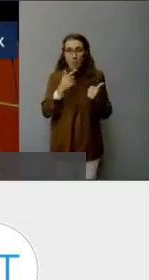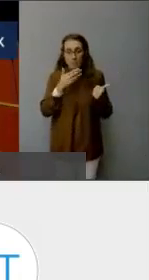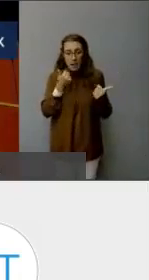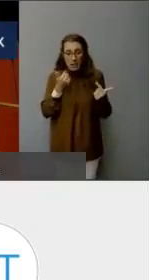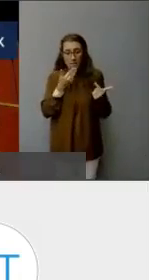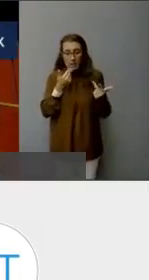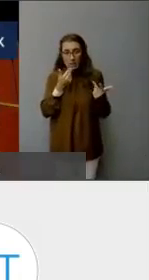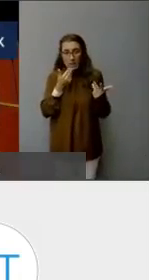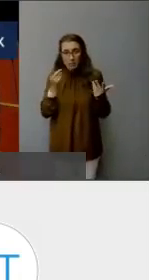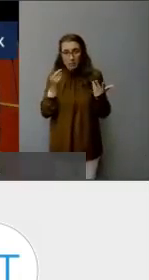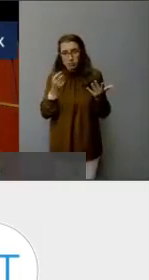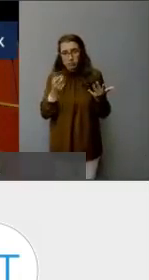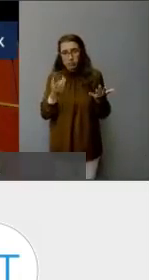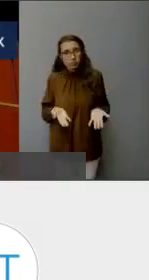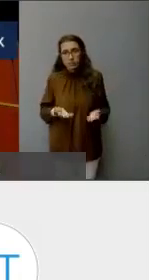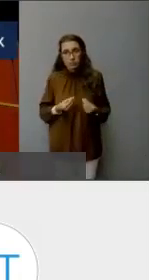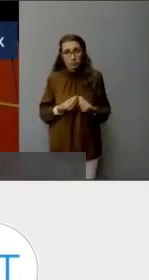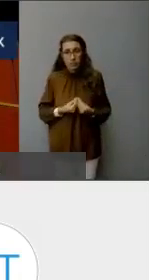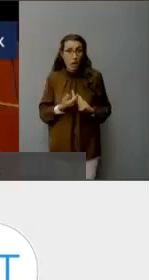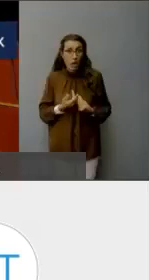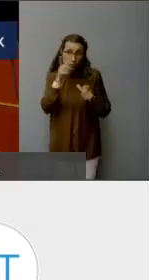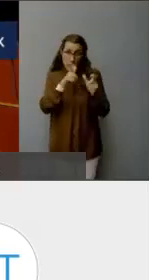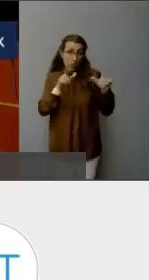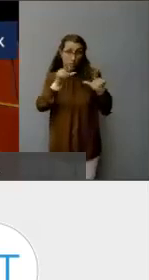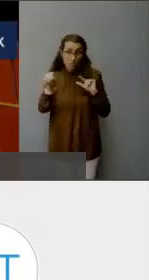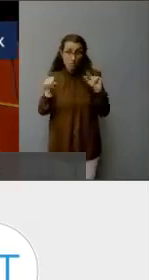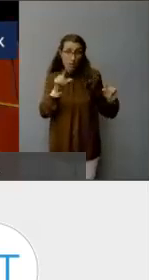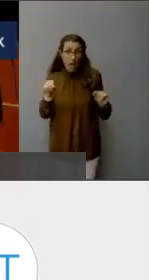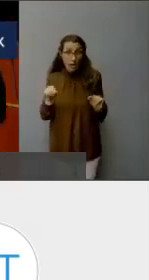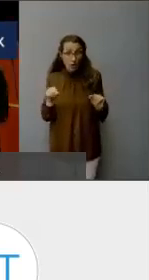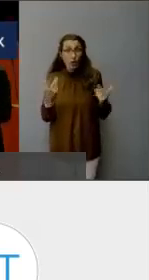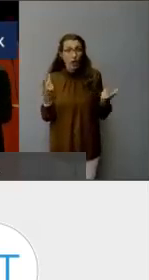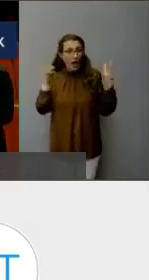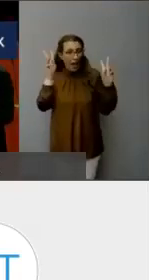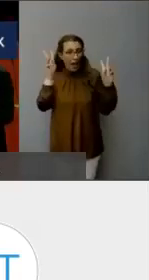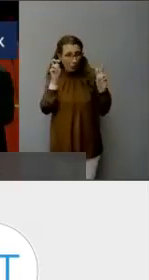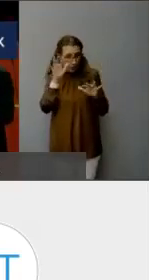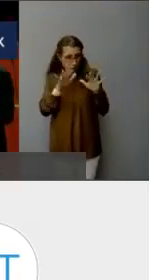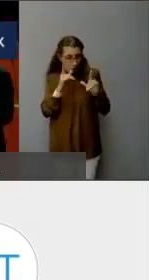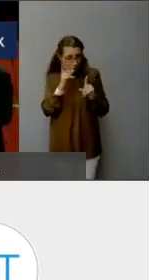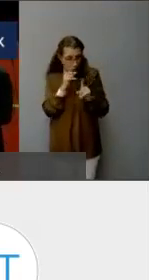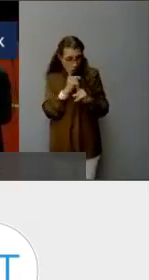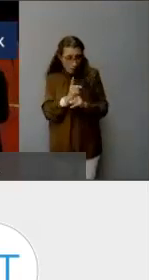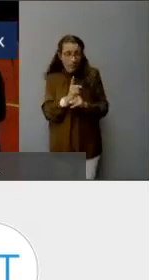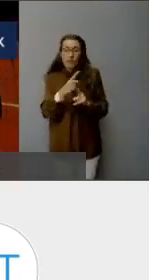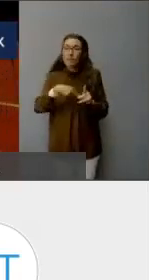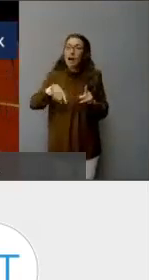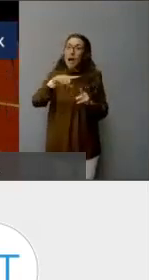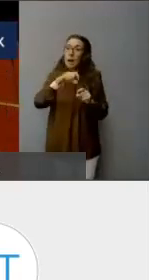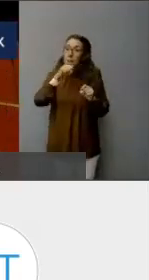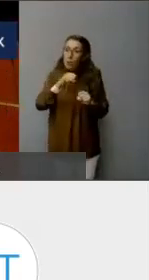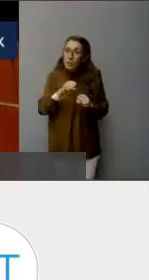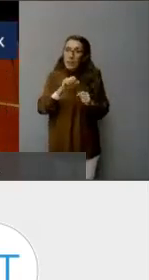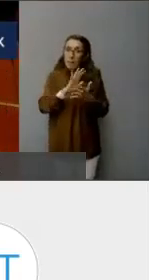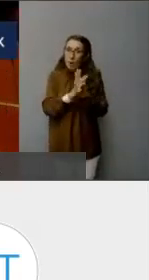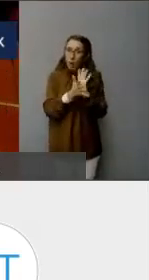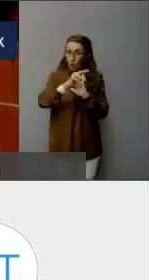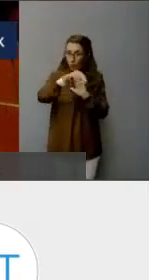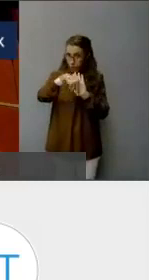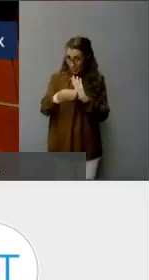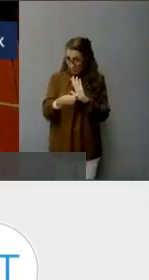abitazioni e allora il tema è ma perché non possiamo non possiamo imporre nella convenzione di